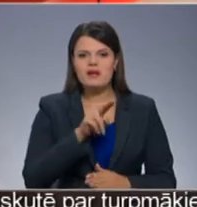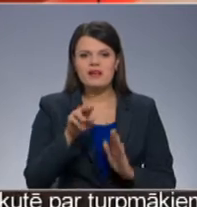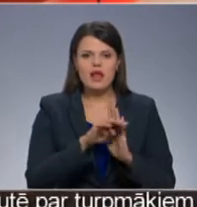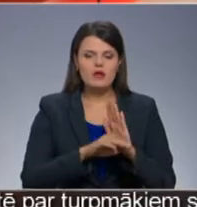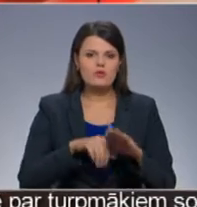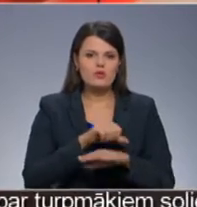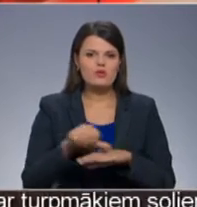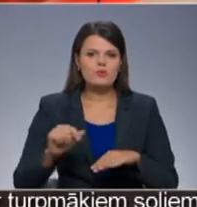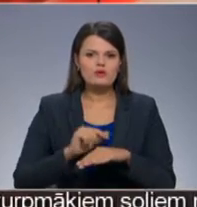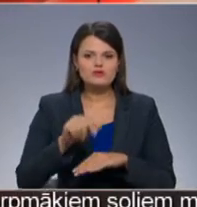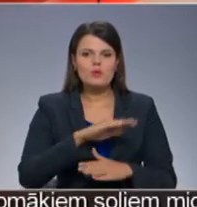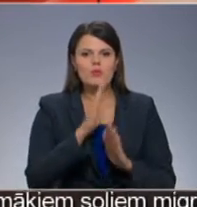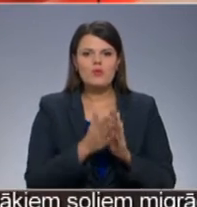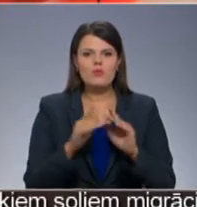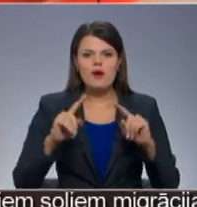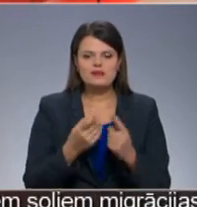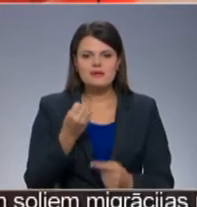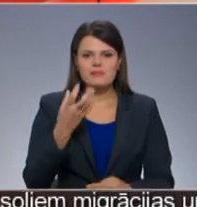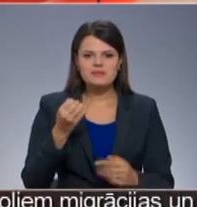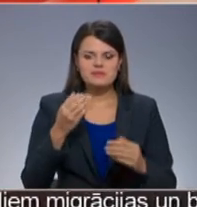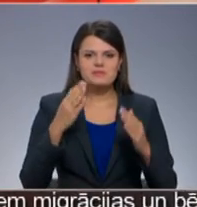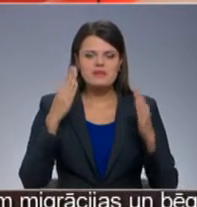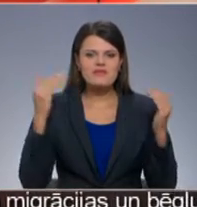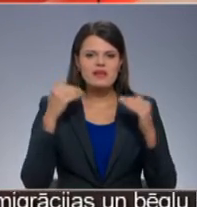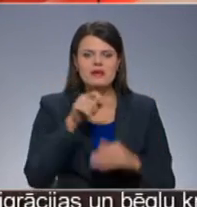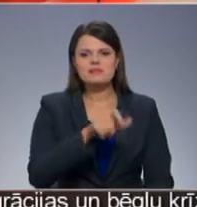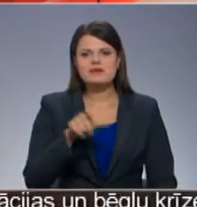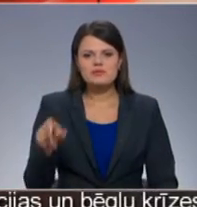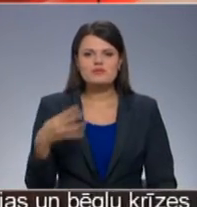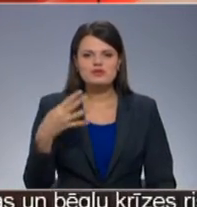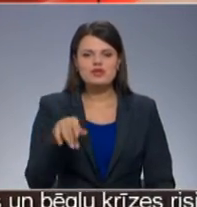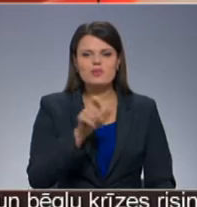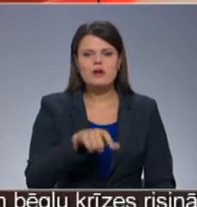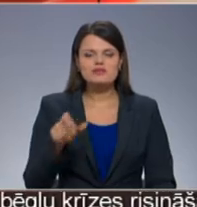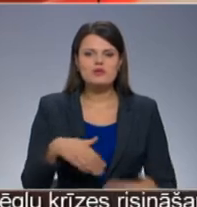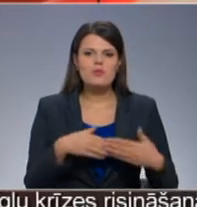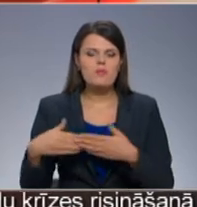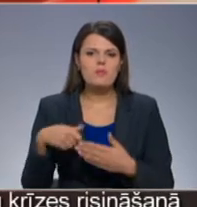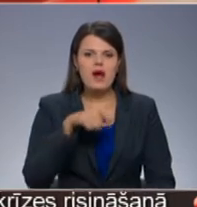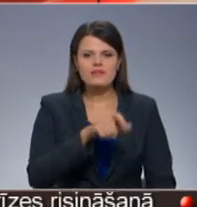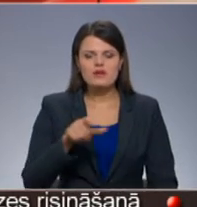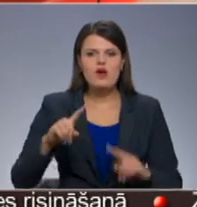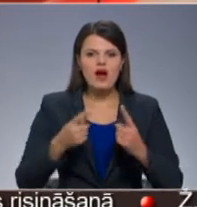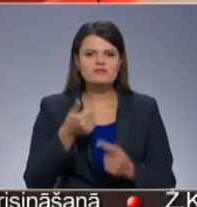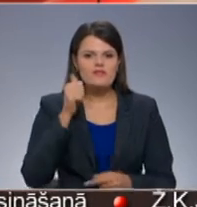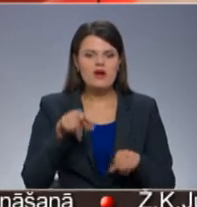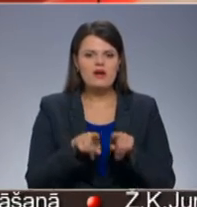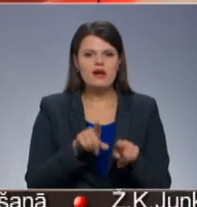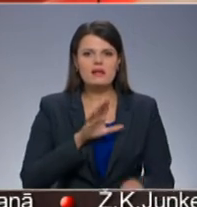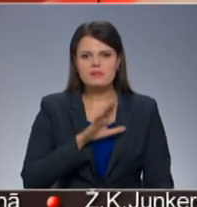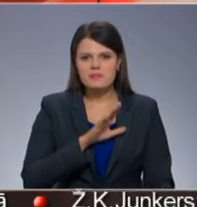robežu šķērsošanu kopumā aizturēti 15 Vietnamas pilsoņi un 4 personu pārvietotāji. Aizturēšana notika arī vakar. Ar Liepnas